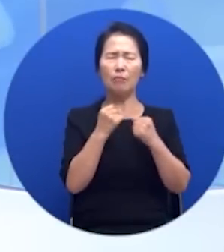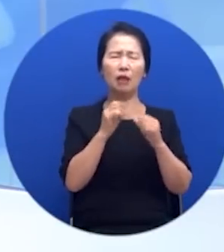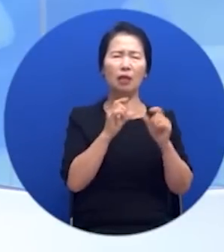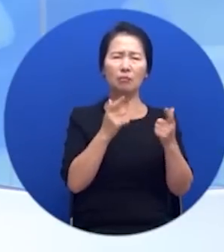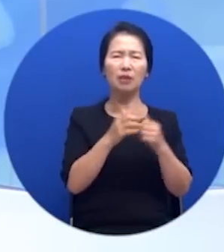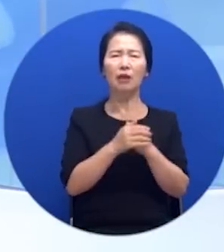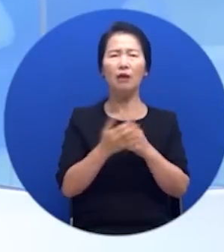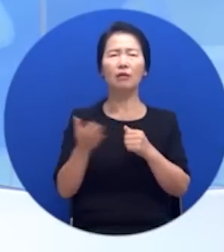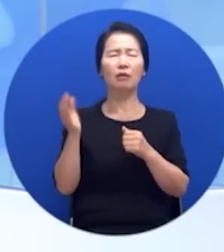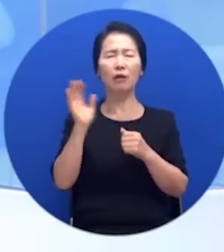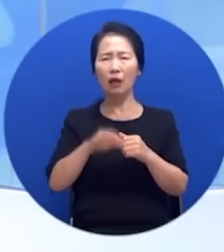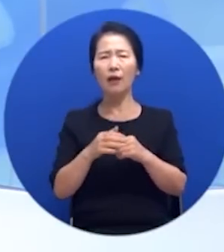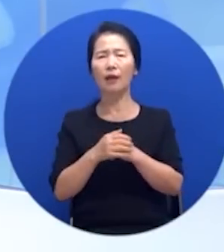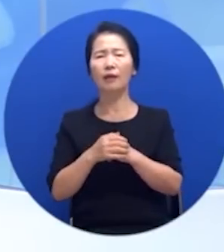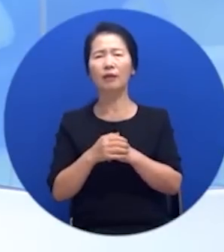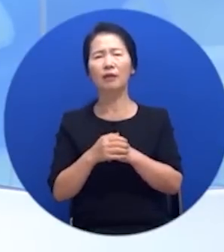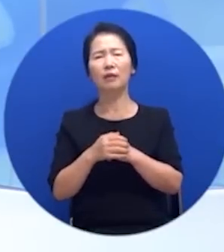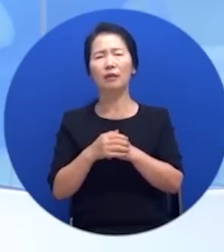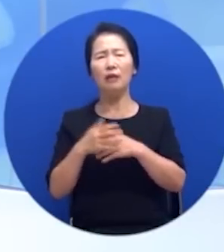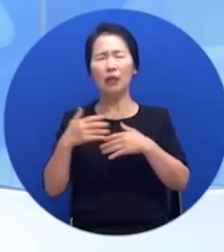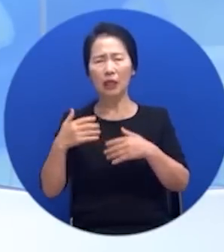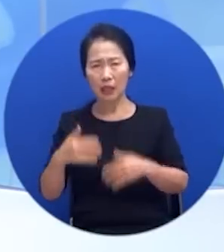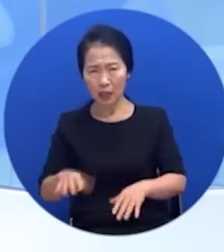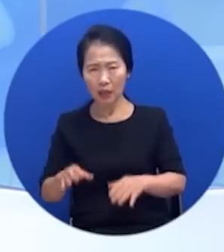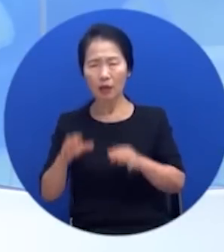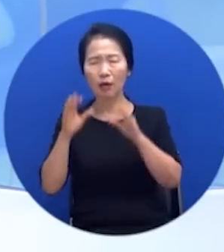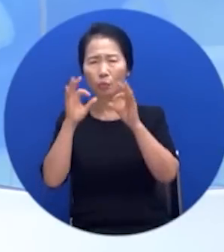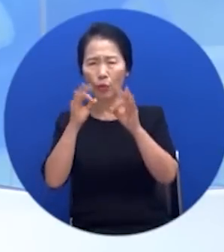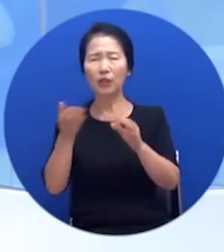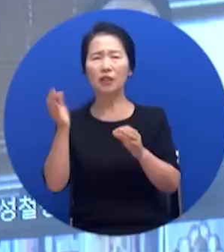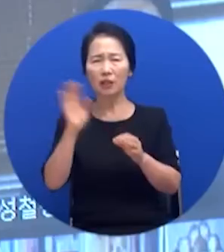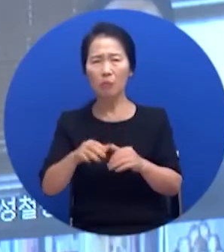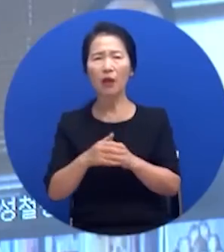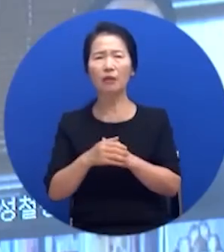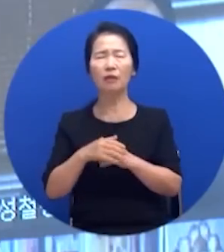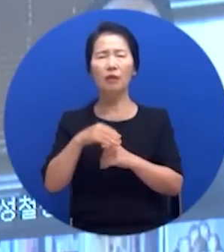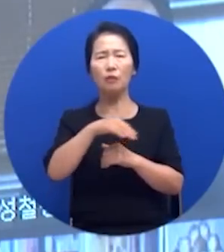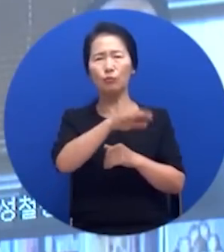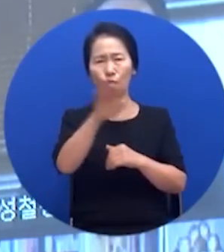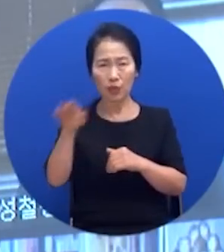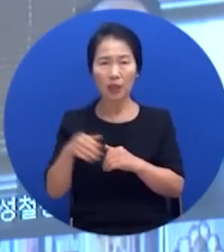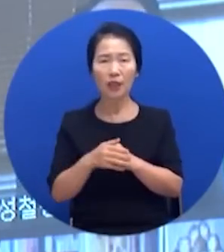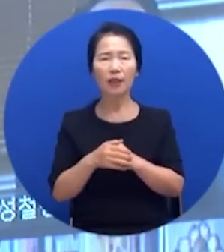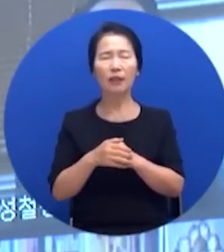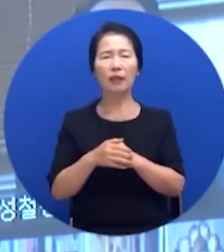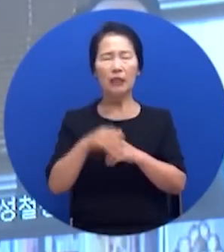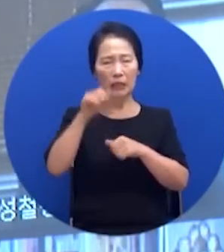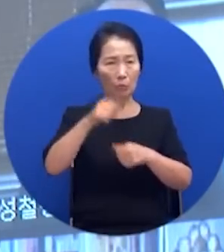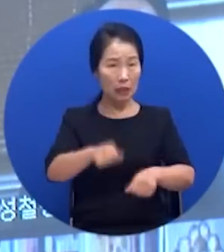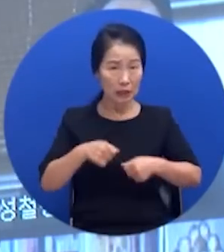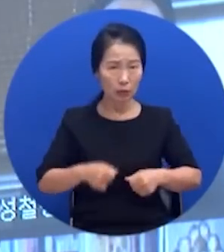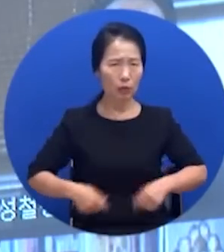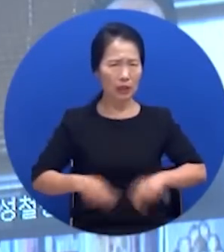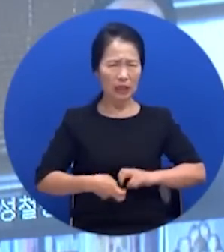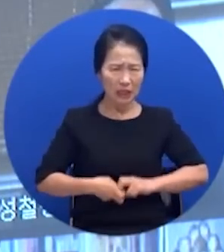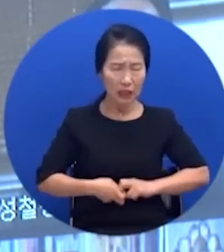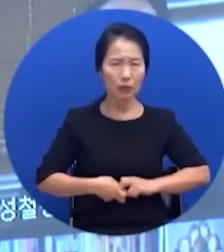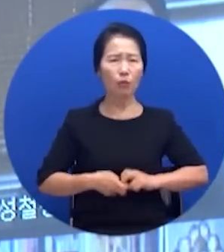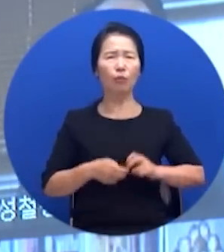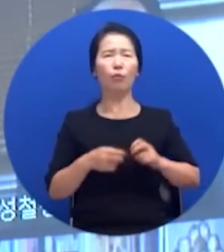하찮아 보이지만 주님은 우리가 띠를 띠고 신발 신고 옷 입는 것은 할 수 있지 않느냐고